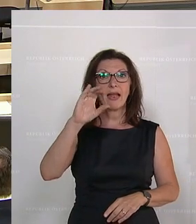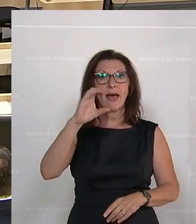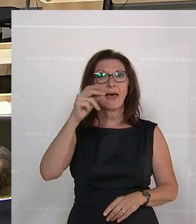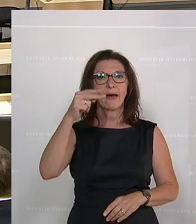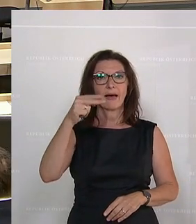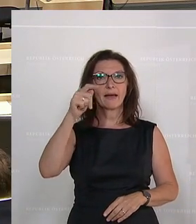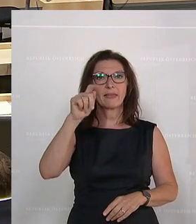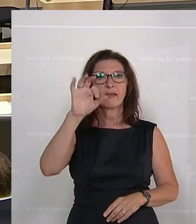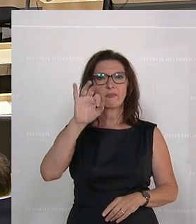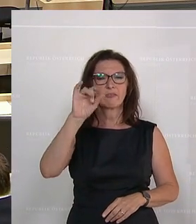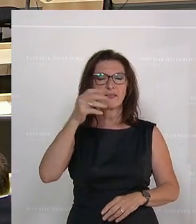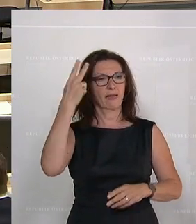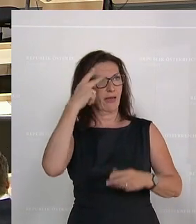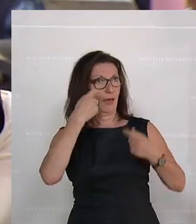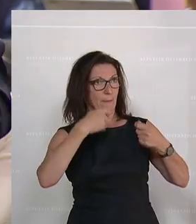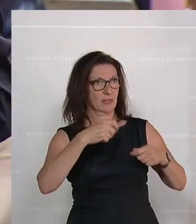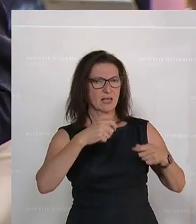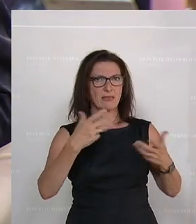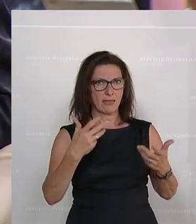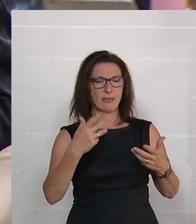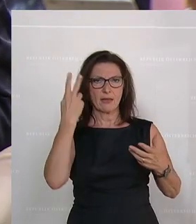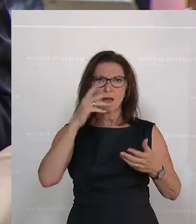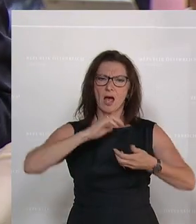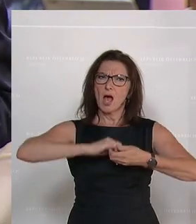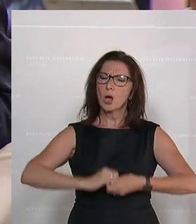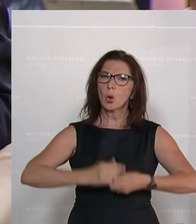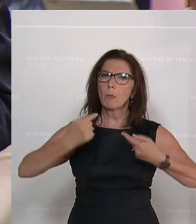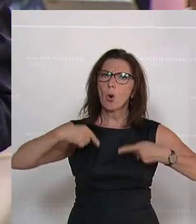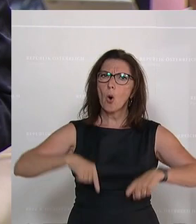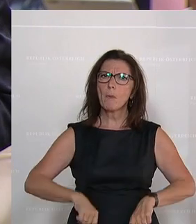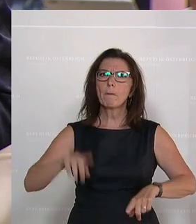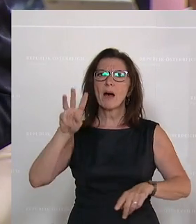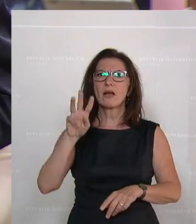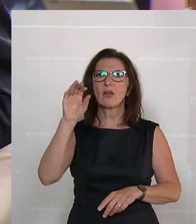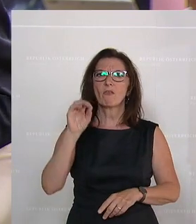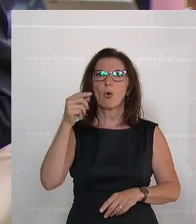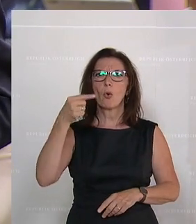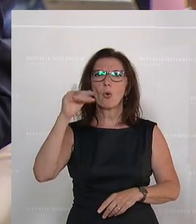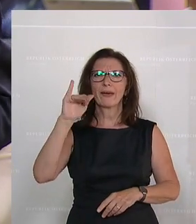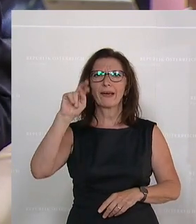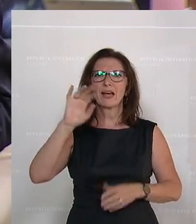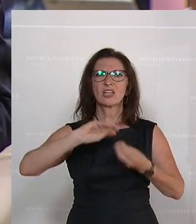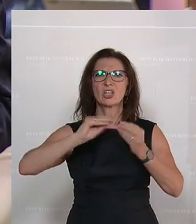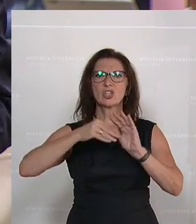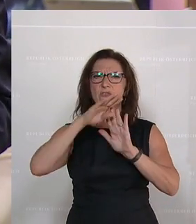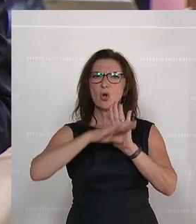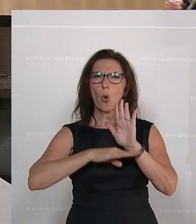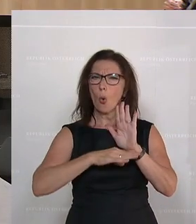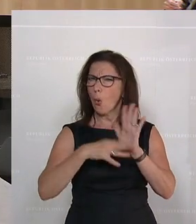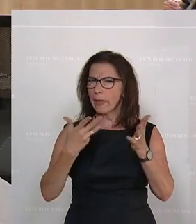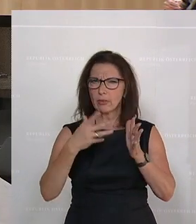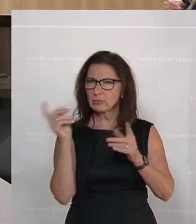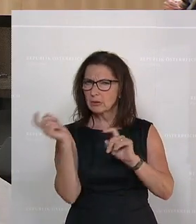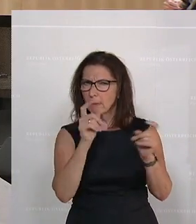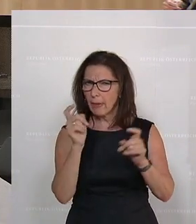500 euro ausbezahlt für kinder gibt die hälfte arbeitslose und mindest pensionistinnen und pensionisten bekommen